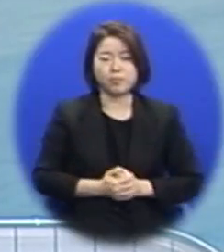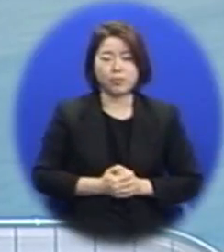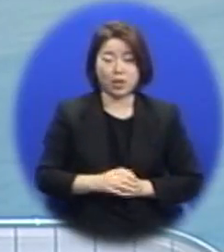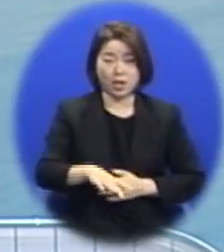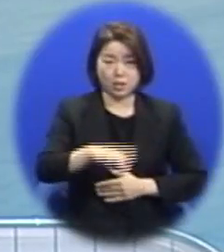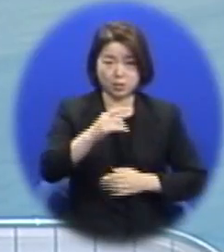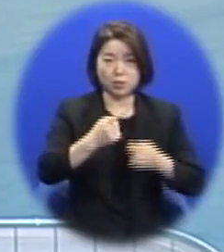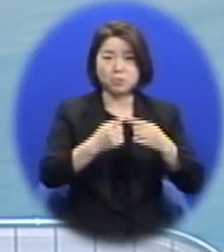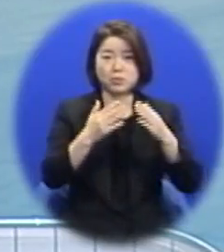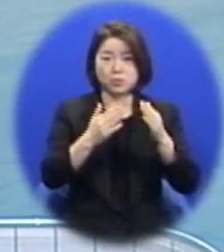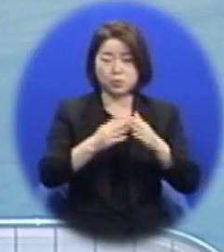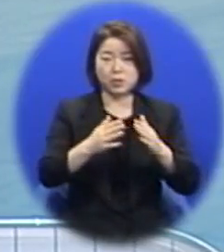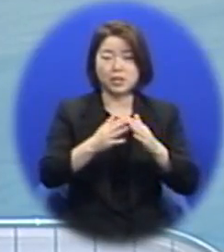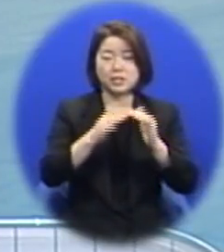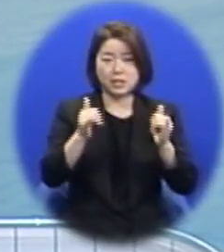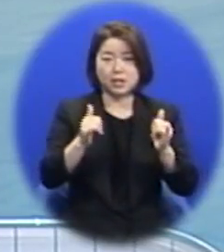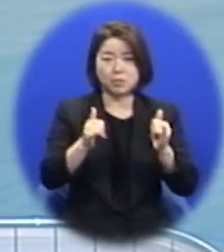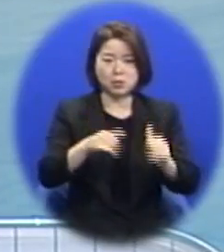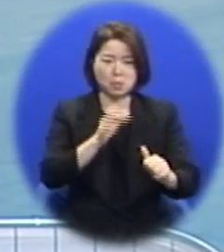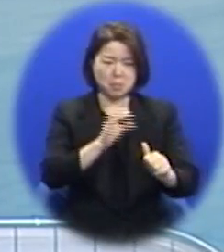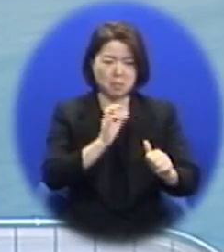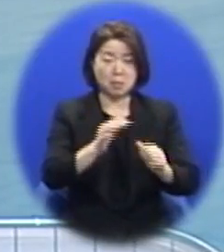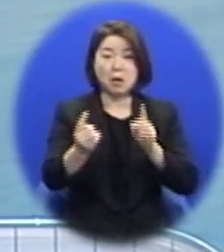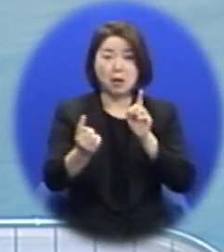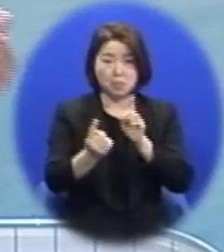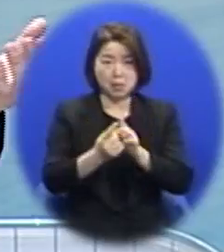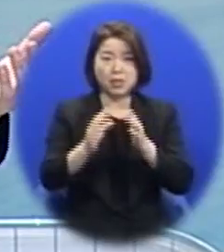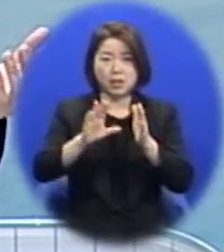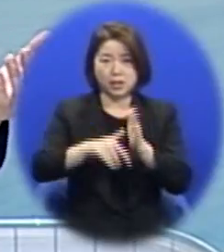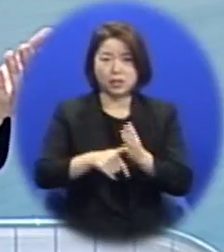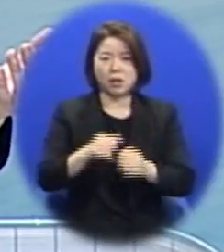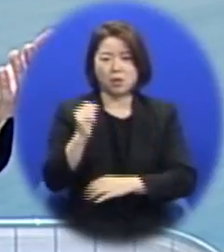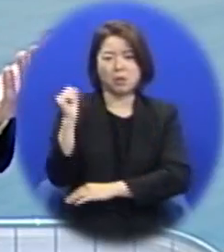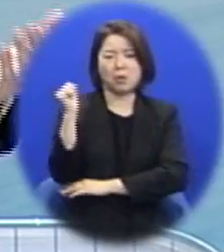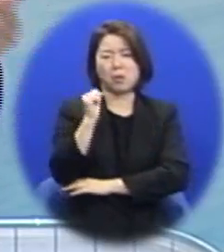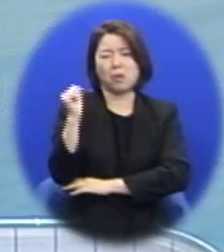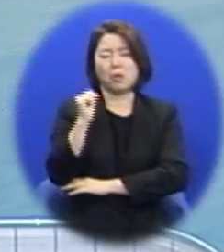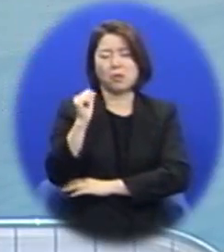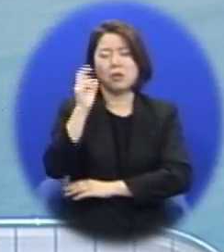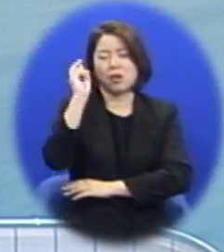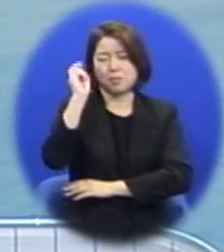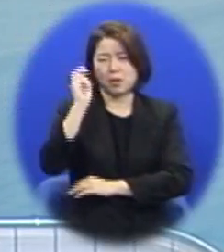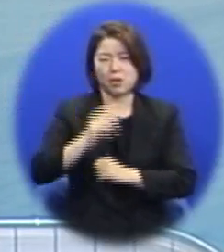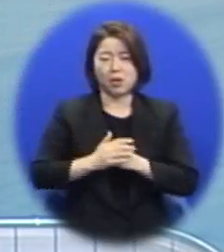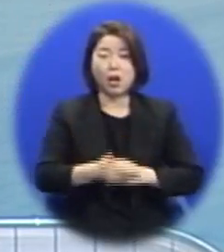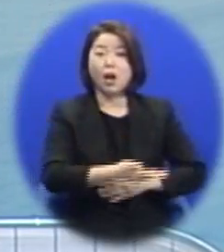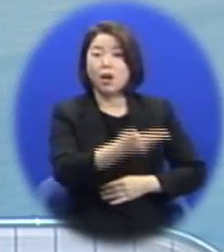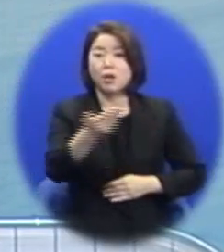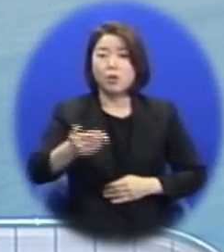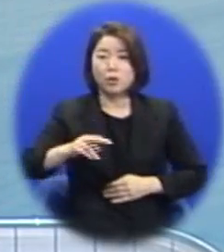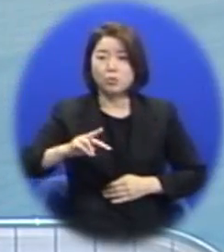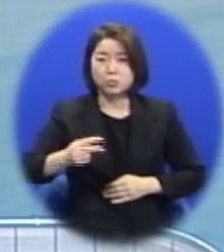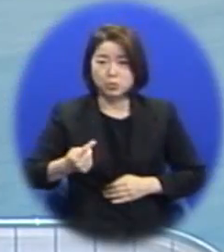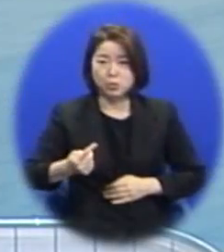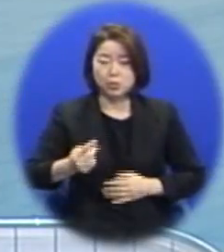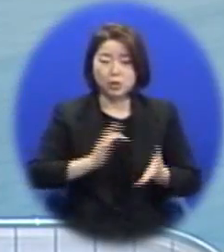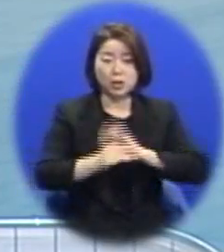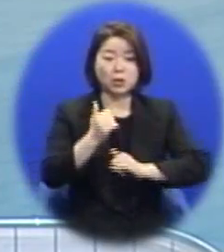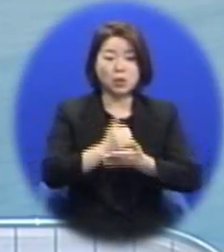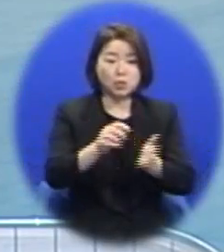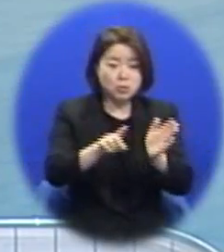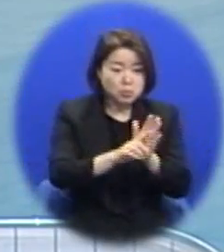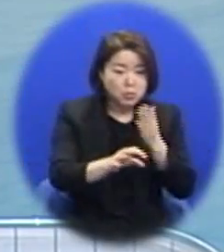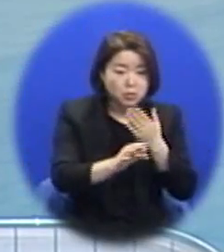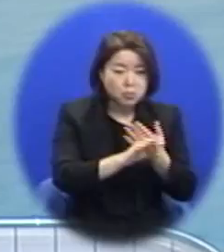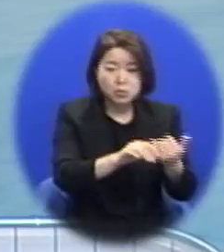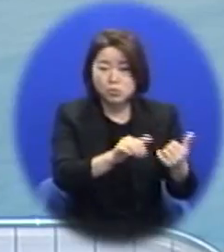초대교회 성도들은 핍박을 당할 때 흔들릴 수밖에 없었습니다. 여러분도 예수 믿으면 죽는다고 하고 예수 믿으면 재산